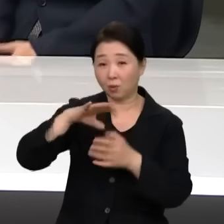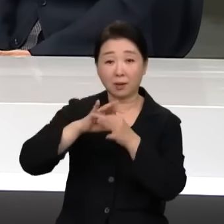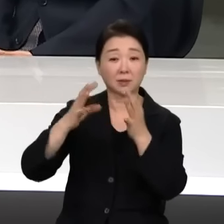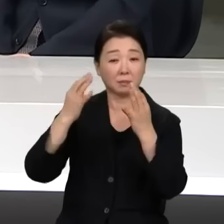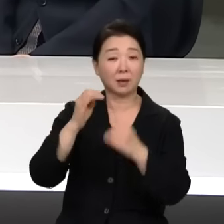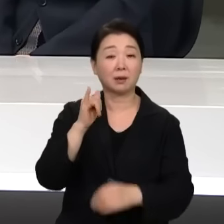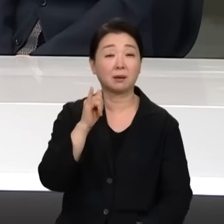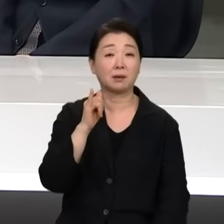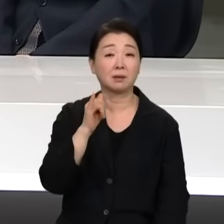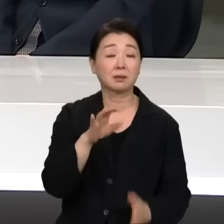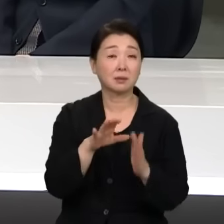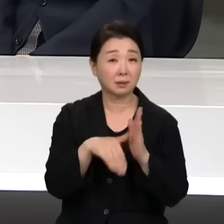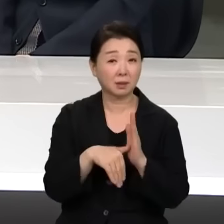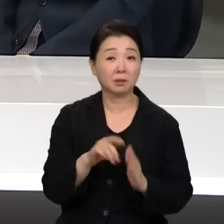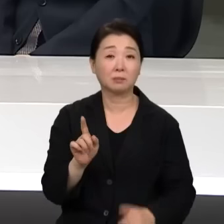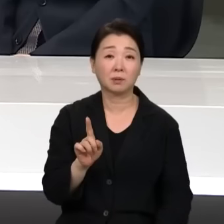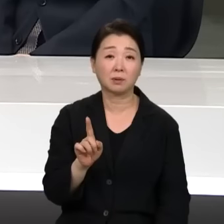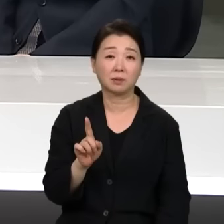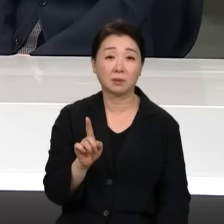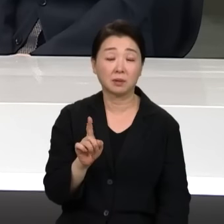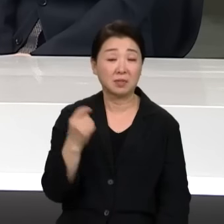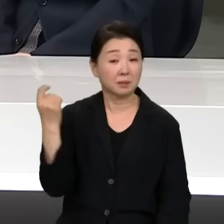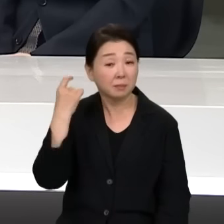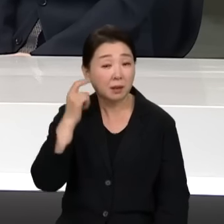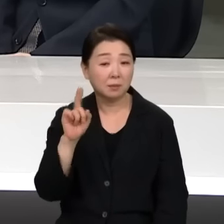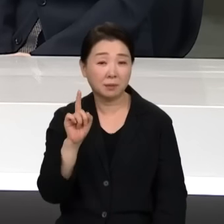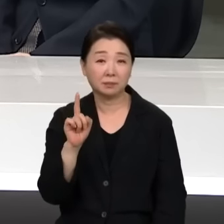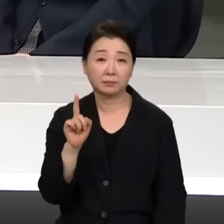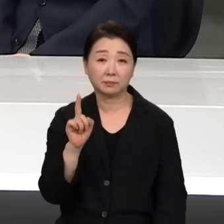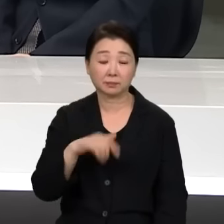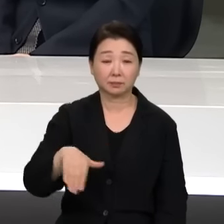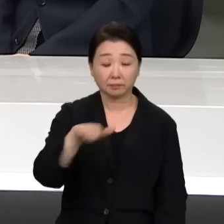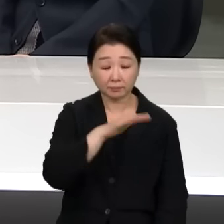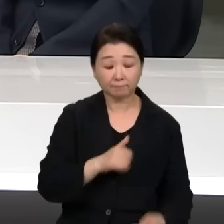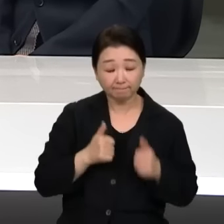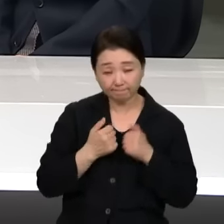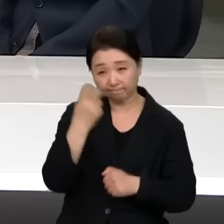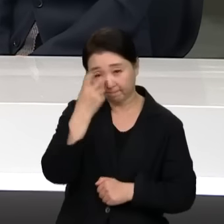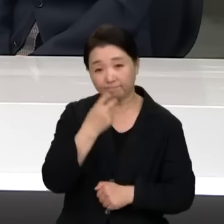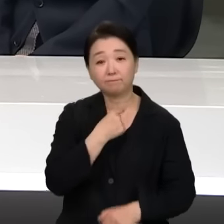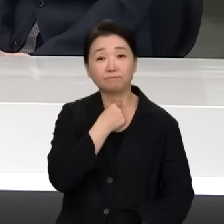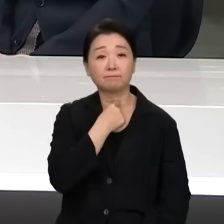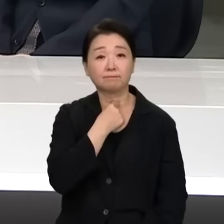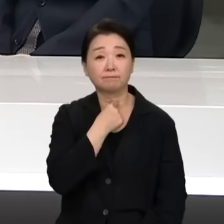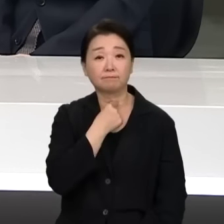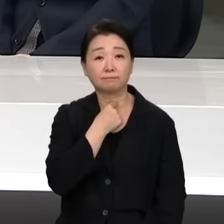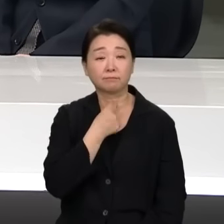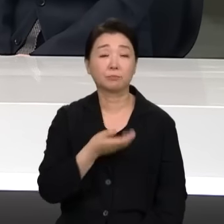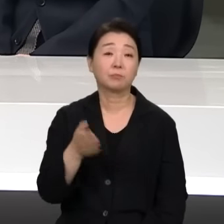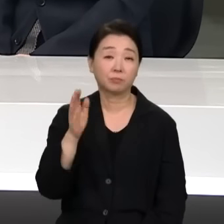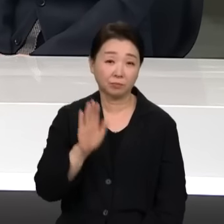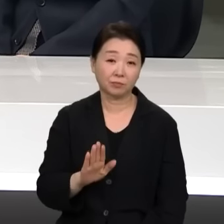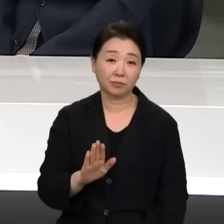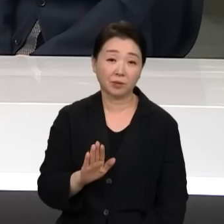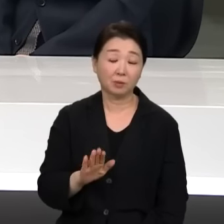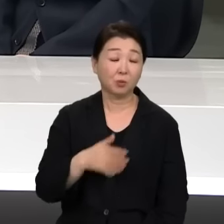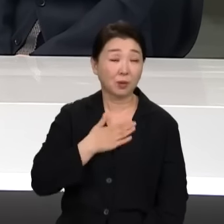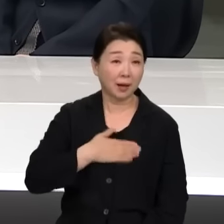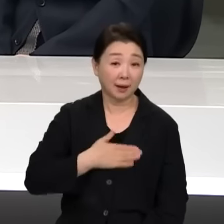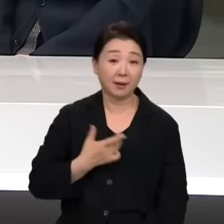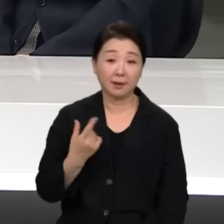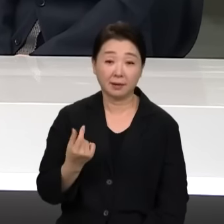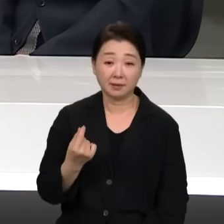계셨거든요네 그 과정에서도 이제 들리는 말로는 이제 우리들은 열심히 수사를 하려고 하는데 근데 다 치지